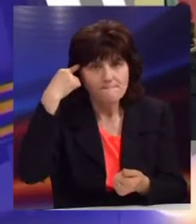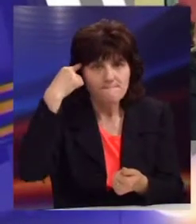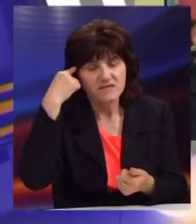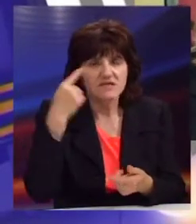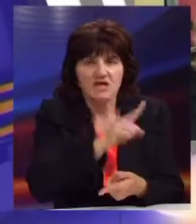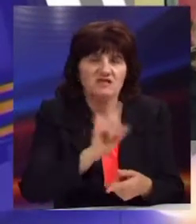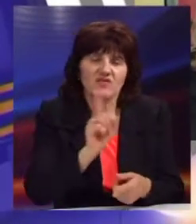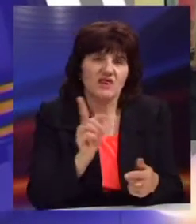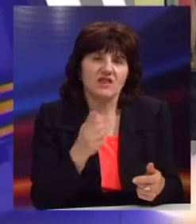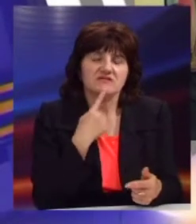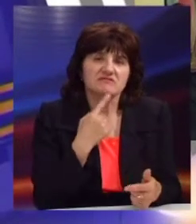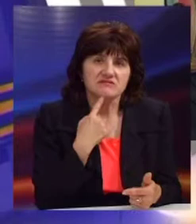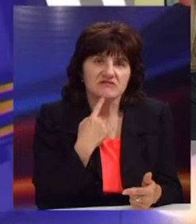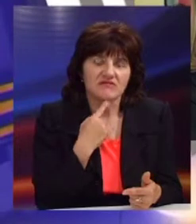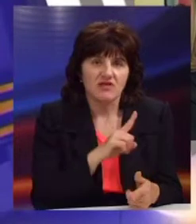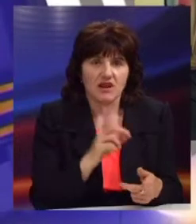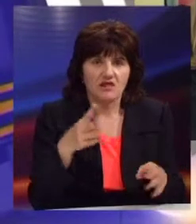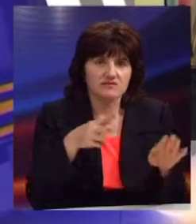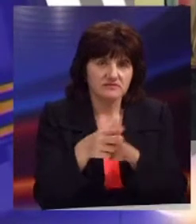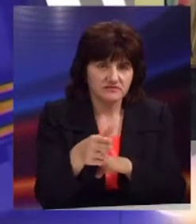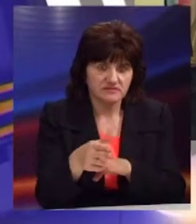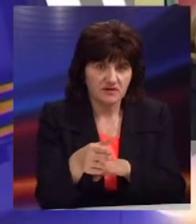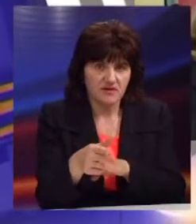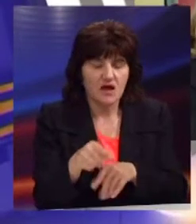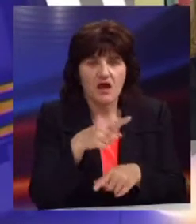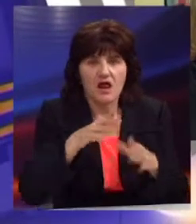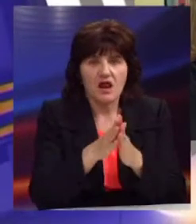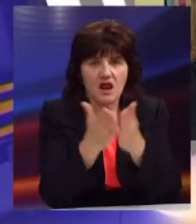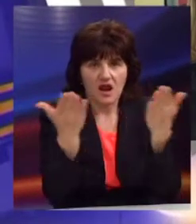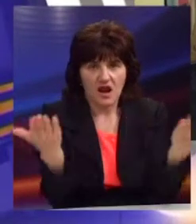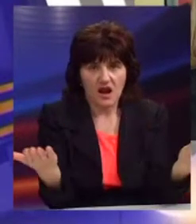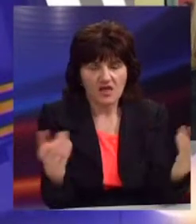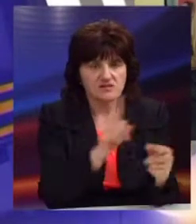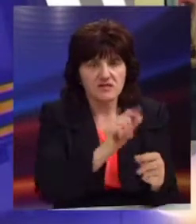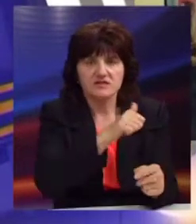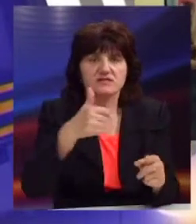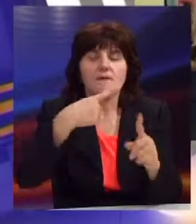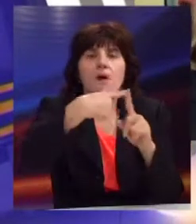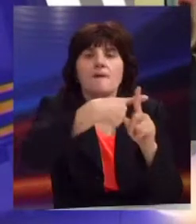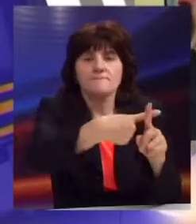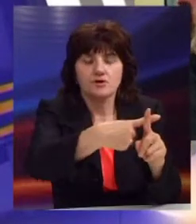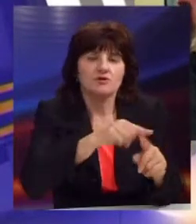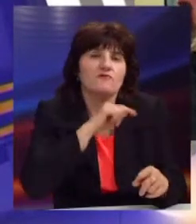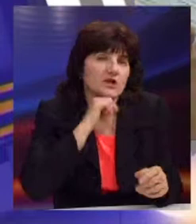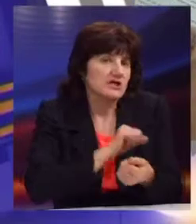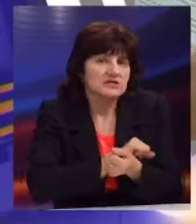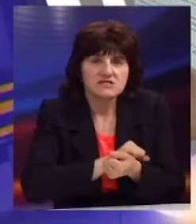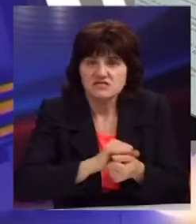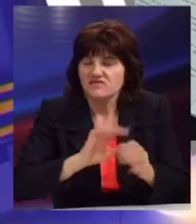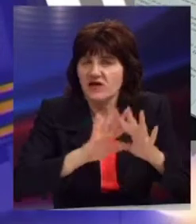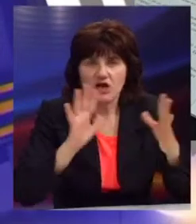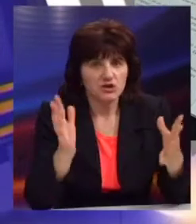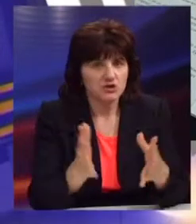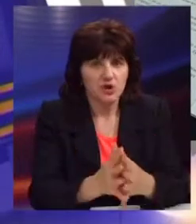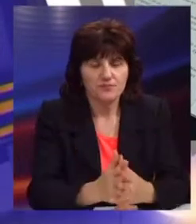svima. I u tom smislu ne postoji cenzura. Dakle, list nije samo promocija pozitivnih vrednosti u gimnaziji, nego prosto svega onoga što se u njoj